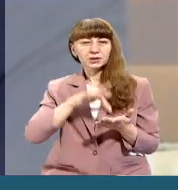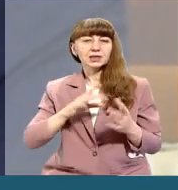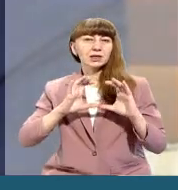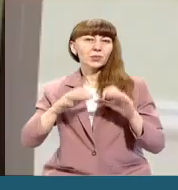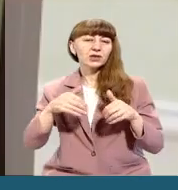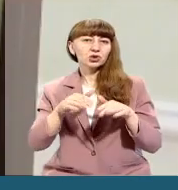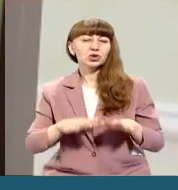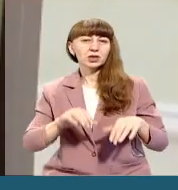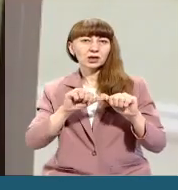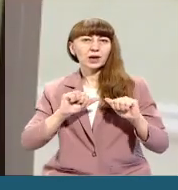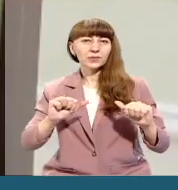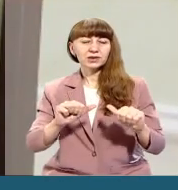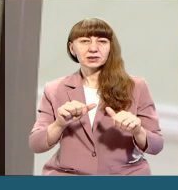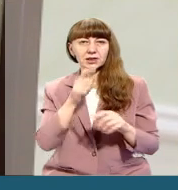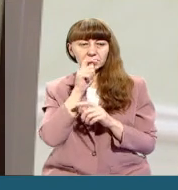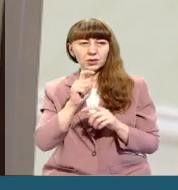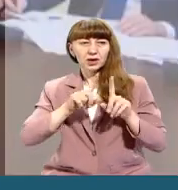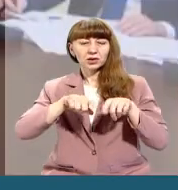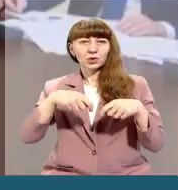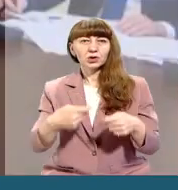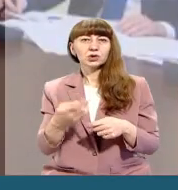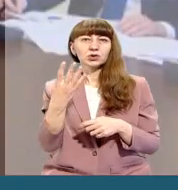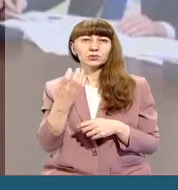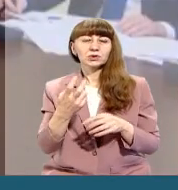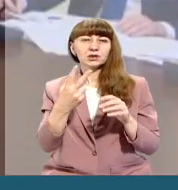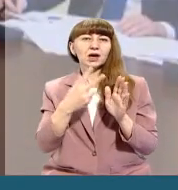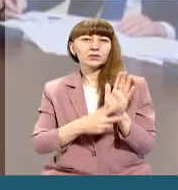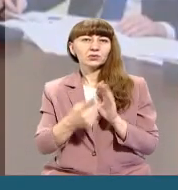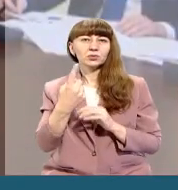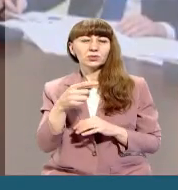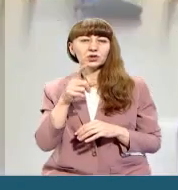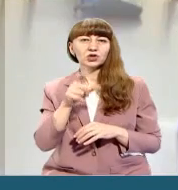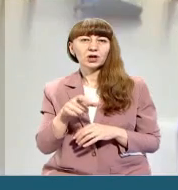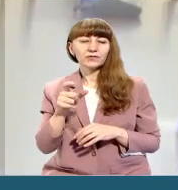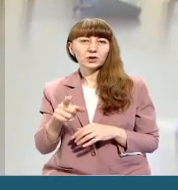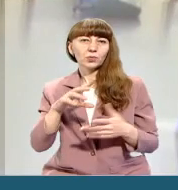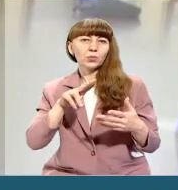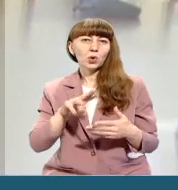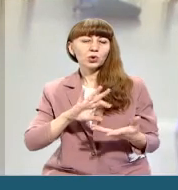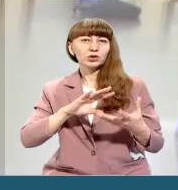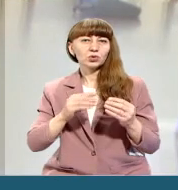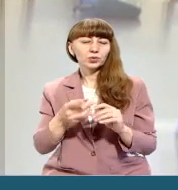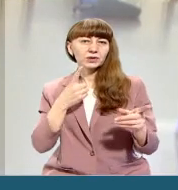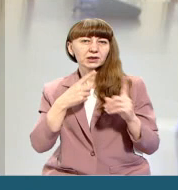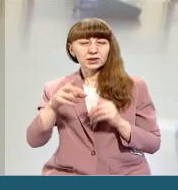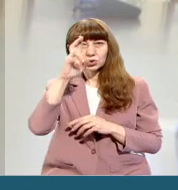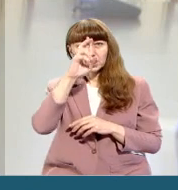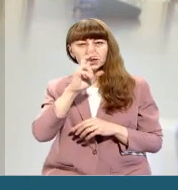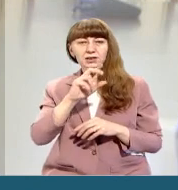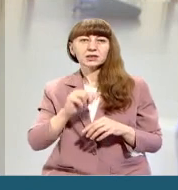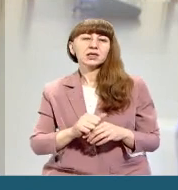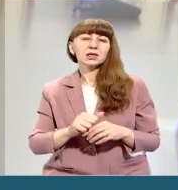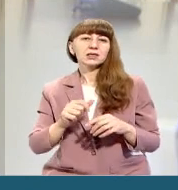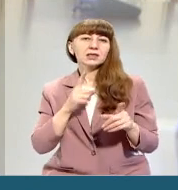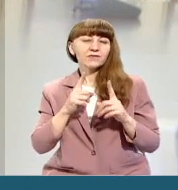решением комиссии стипендии присуждены 481 претенденту по итогам заседания государственный советник дал